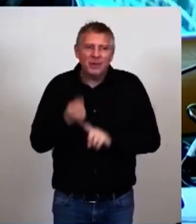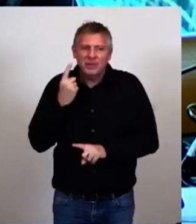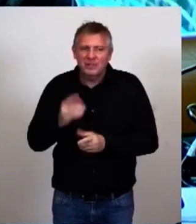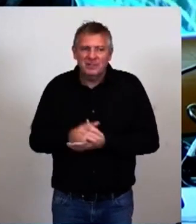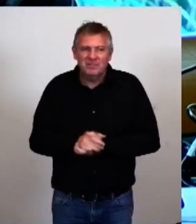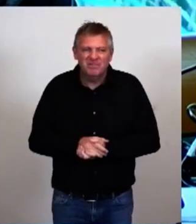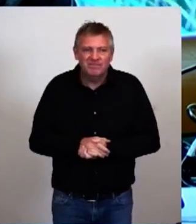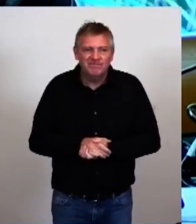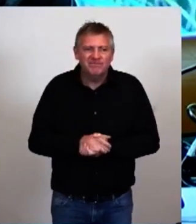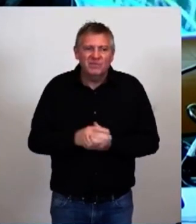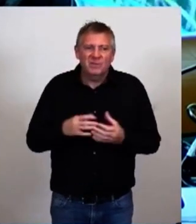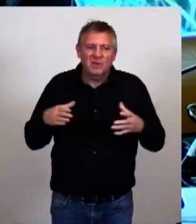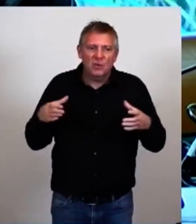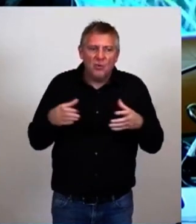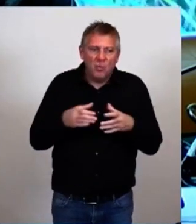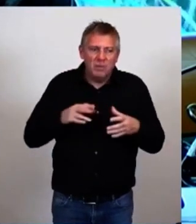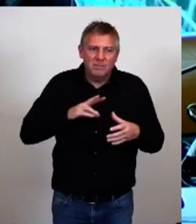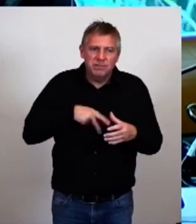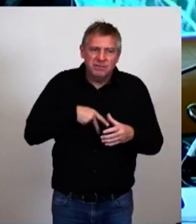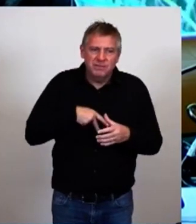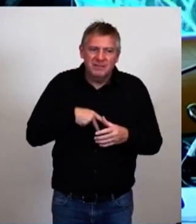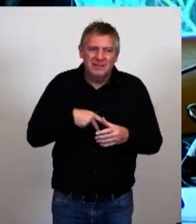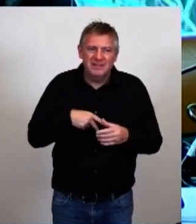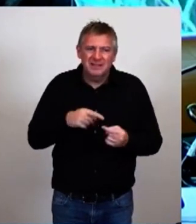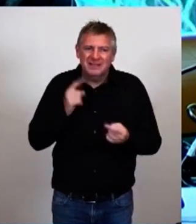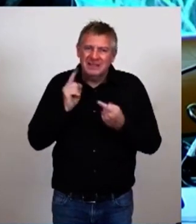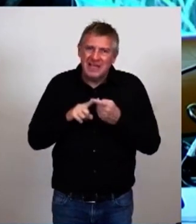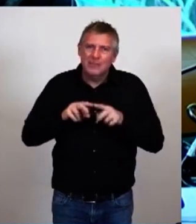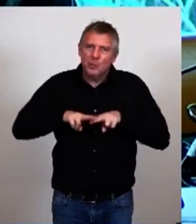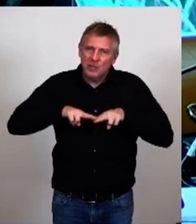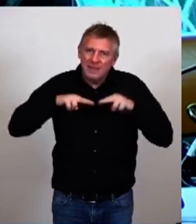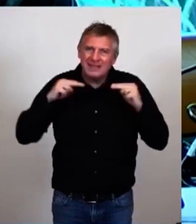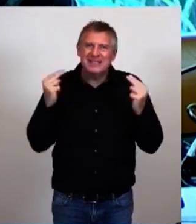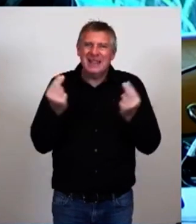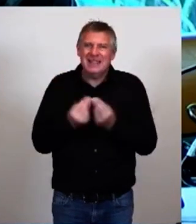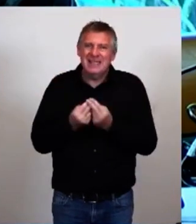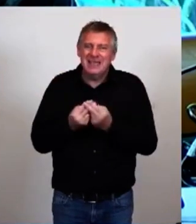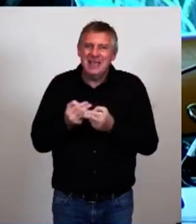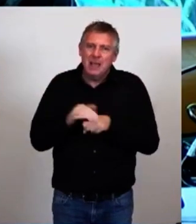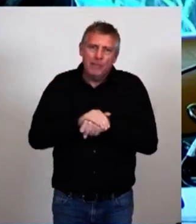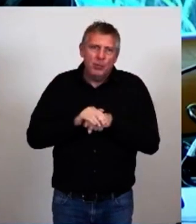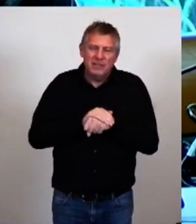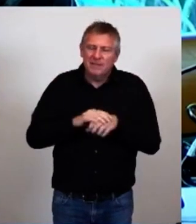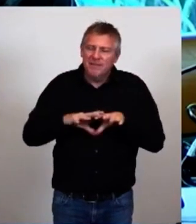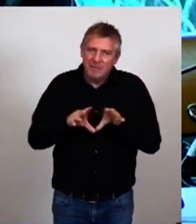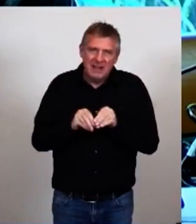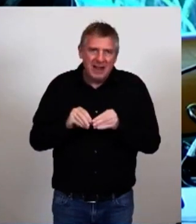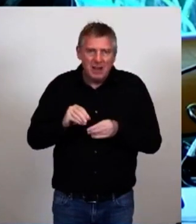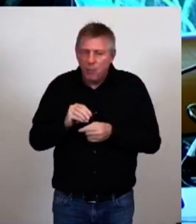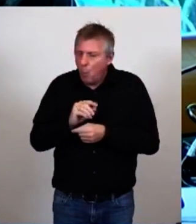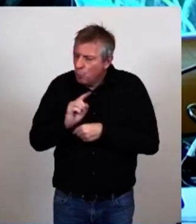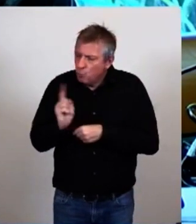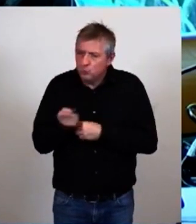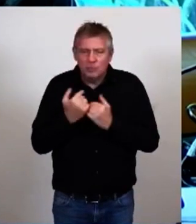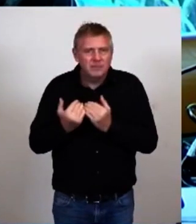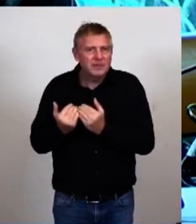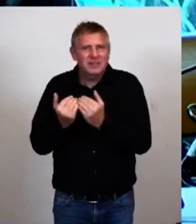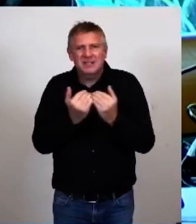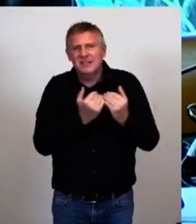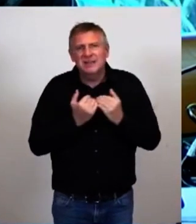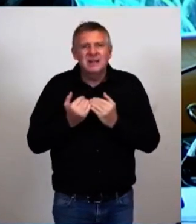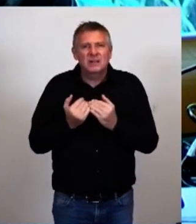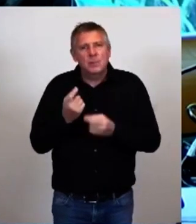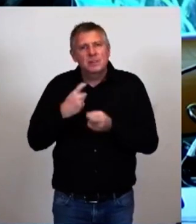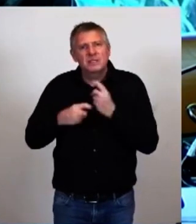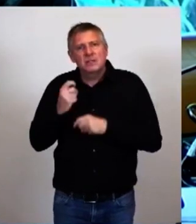est en effet attaché à l'universalité de la politique familiale, comme c'est d'ailleurs historiquement le cas en